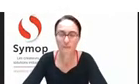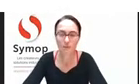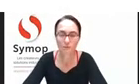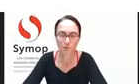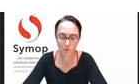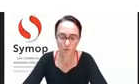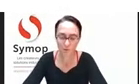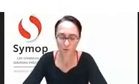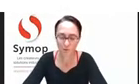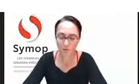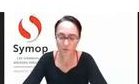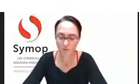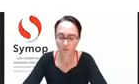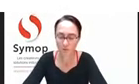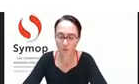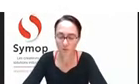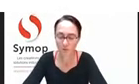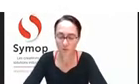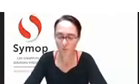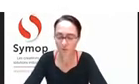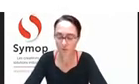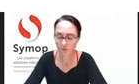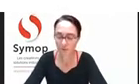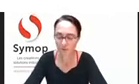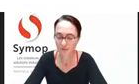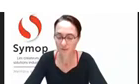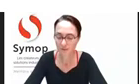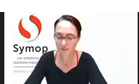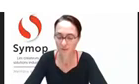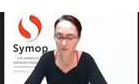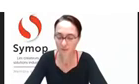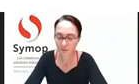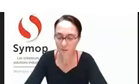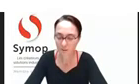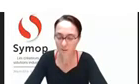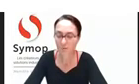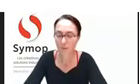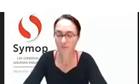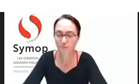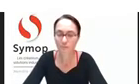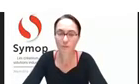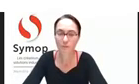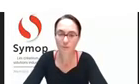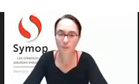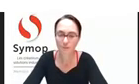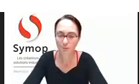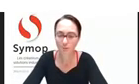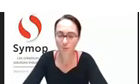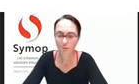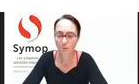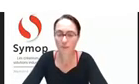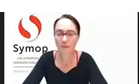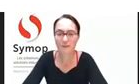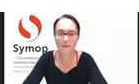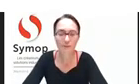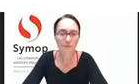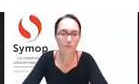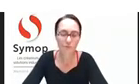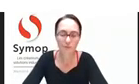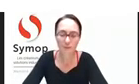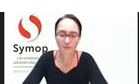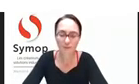d'obtenir jusqu'à 40% de subventions sur le prix hors taxe de l'équipement, plafonné à 200 000 euros.